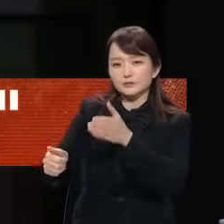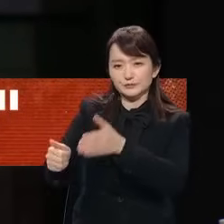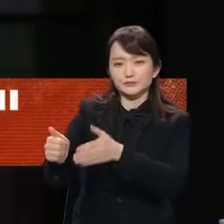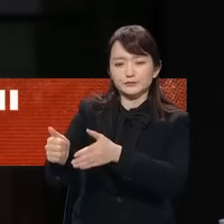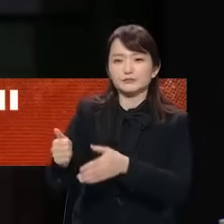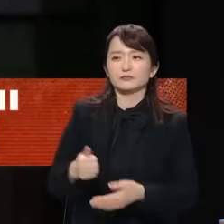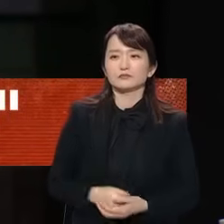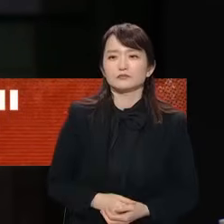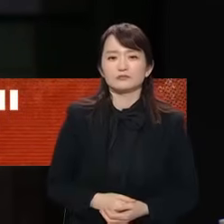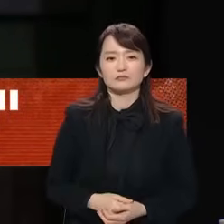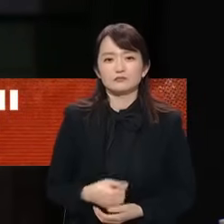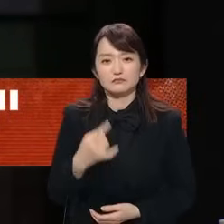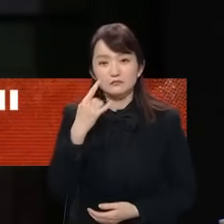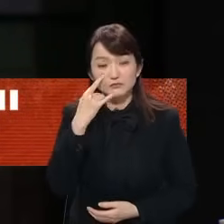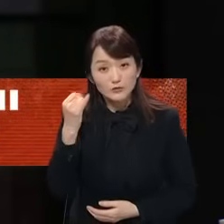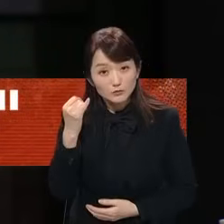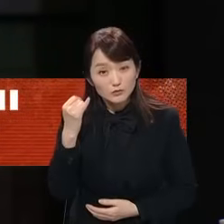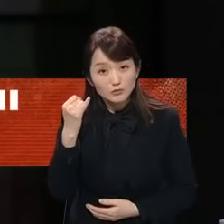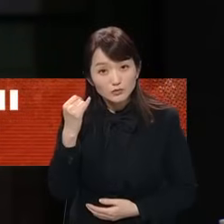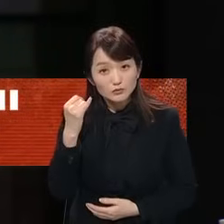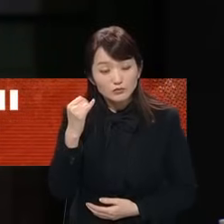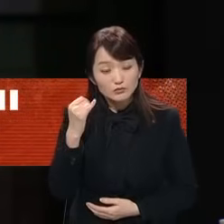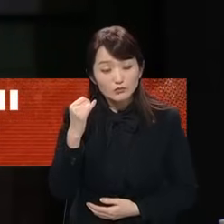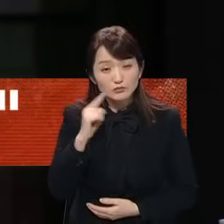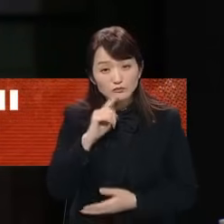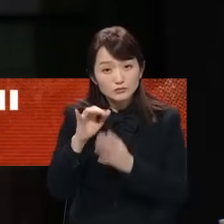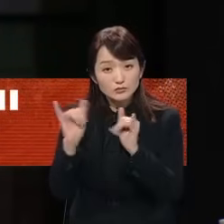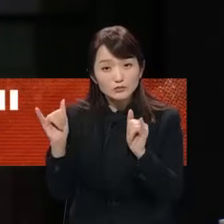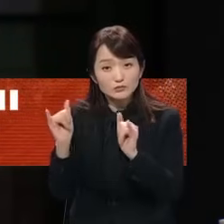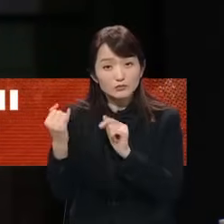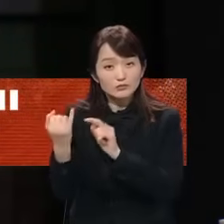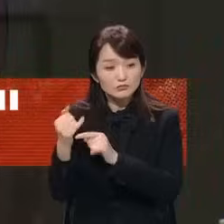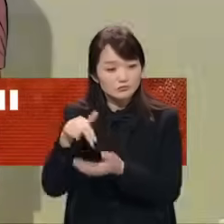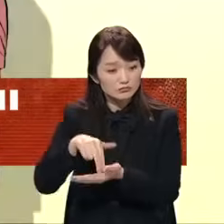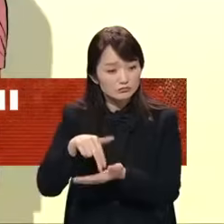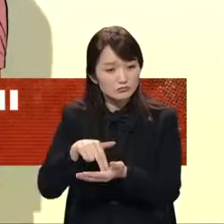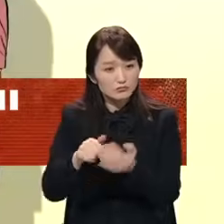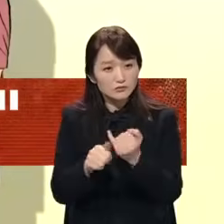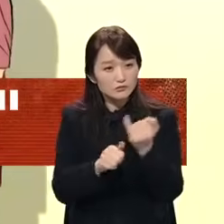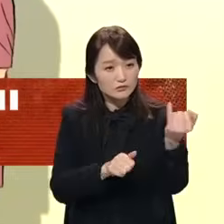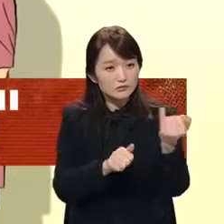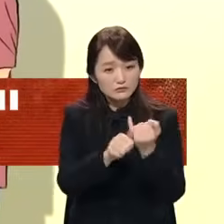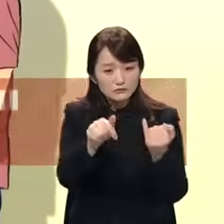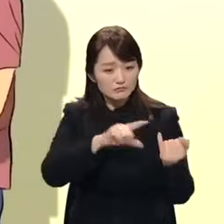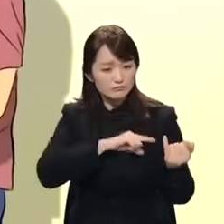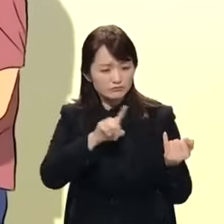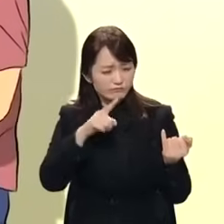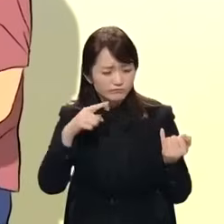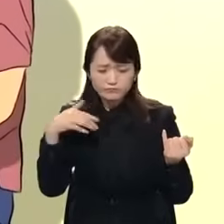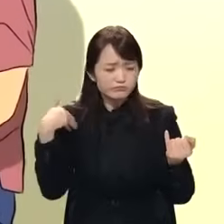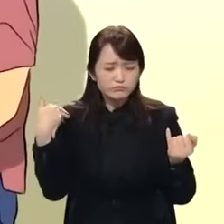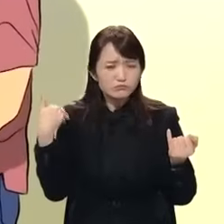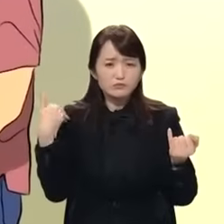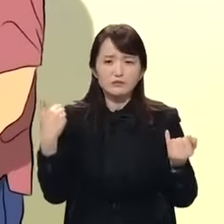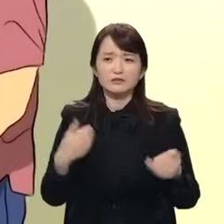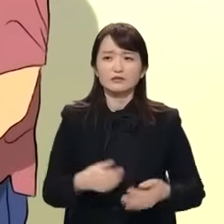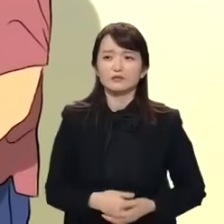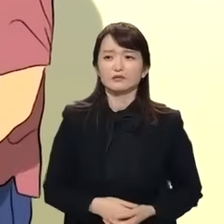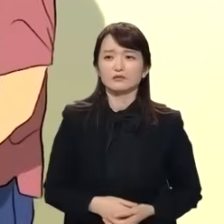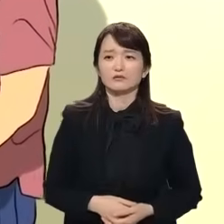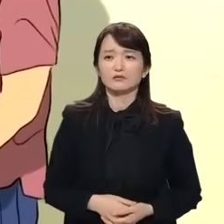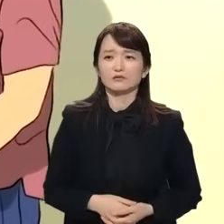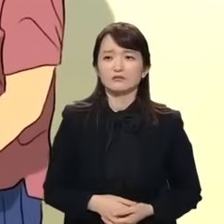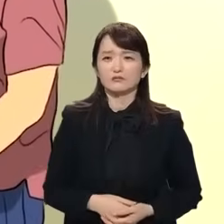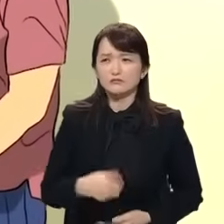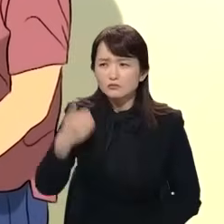겁니다 그런데 어머니도 사연자 아무리 봐도 그 신랑신부 양측 모두 이름도 얼굴도 전혀 모르는 사람들이었다는 거예요 그래서